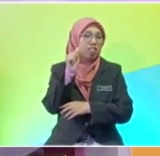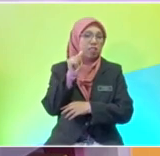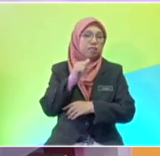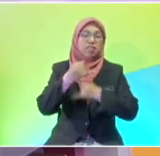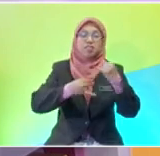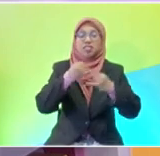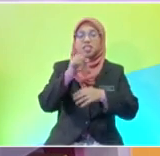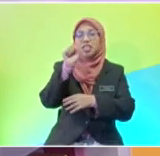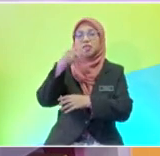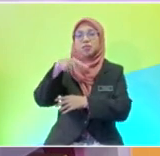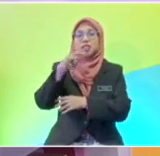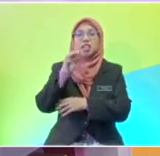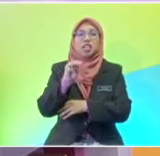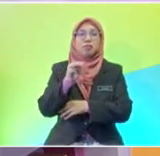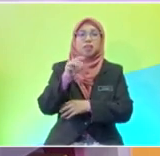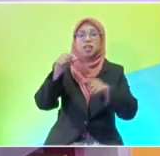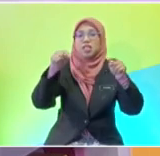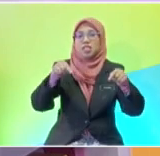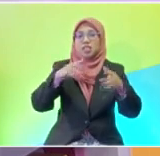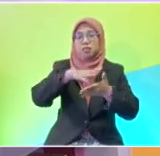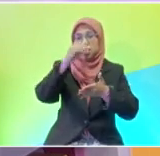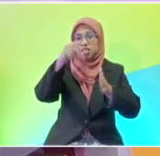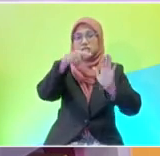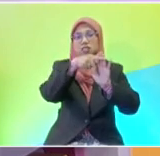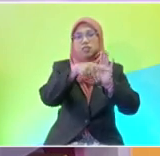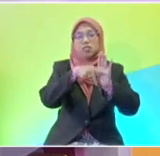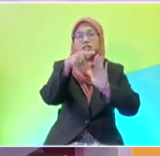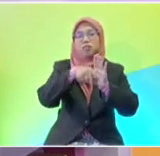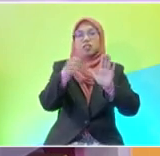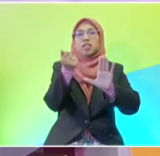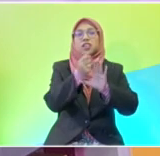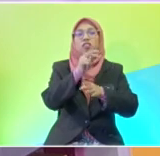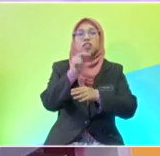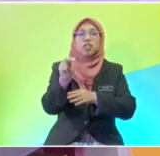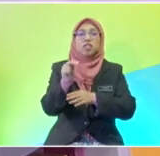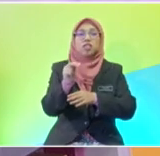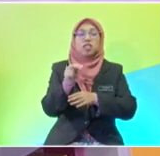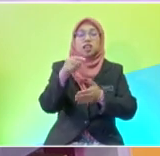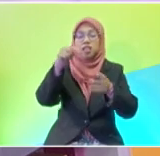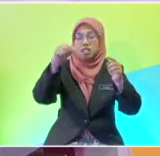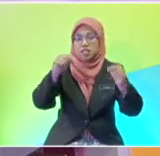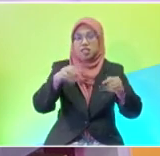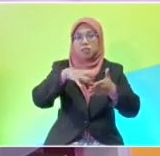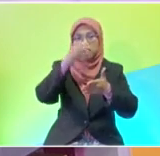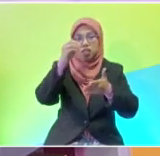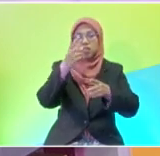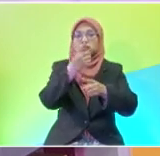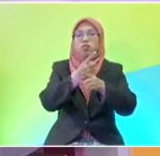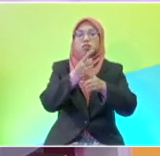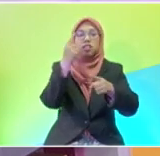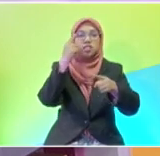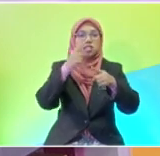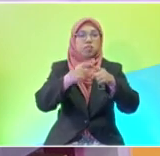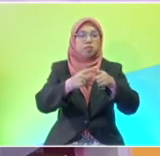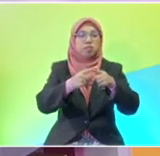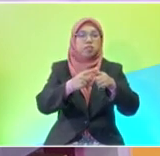pada hari ini dalam mata pelajaran prinsip perekonomian tentang pembetulan kesilapan baik itu untuk semua